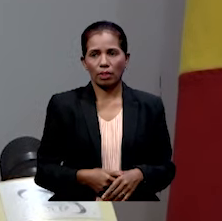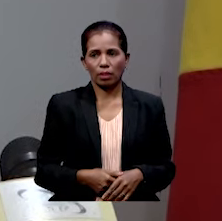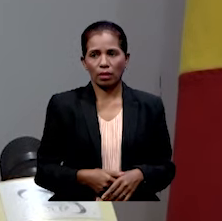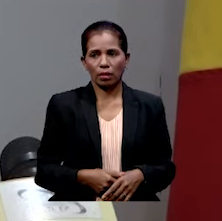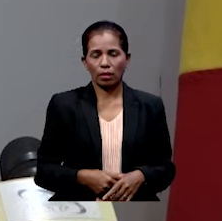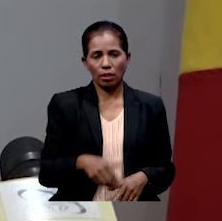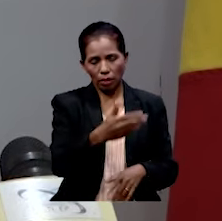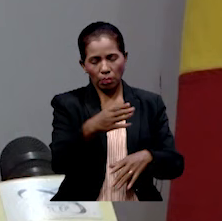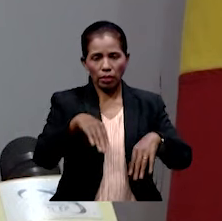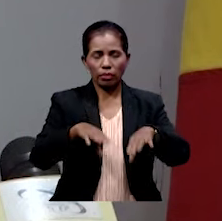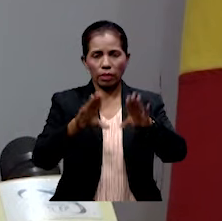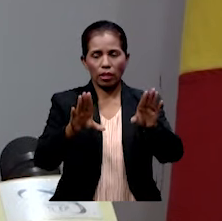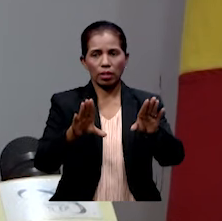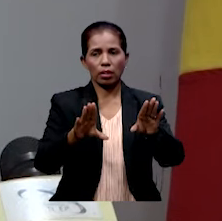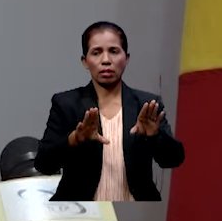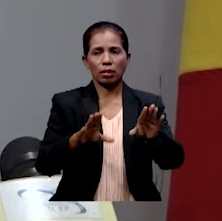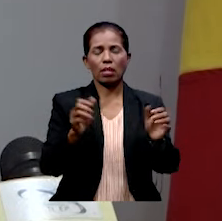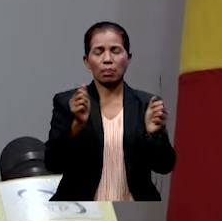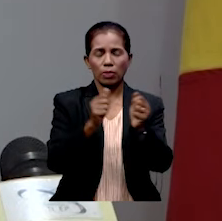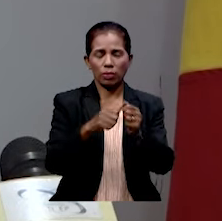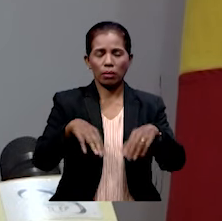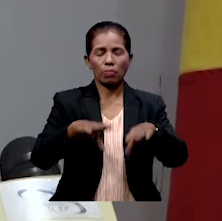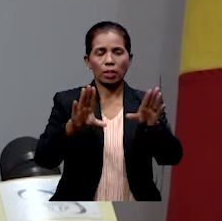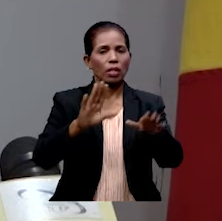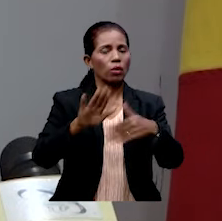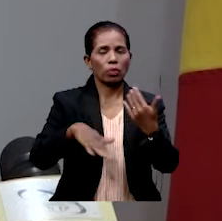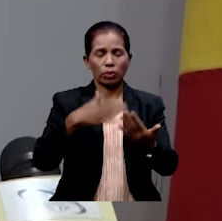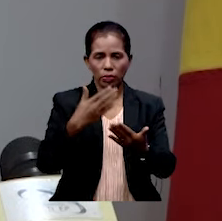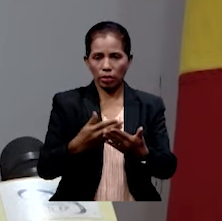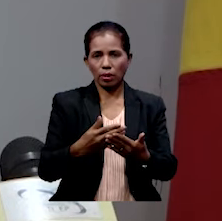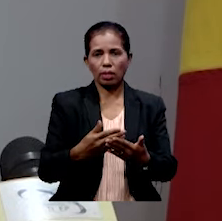in famba malu manam trilioni di dollari ne